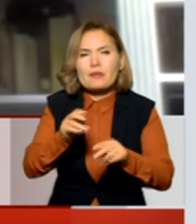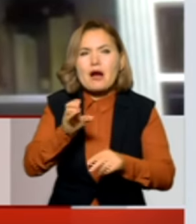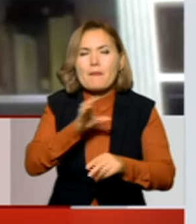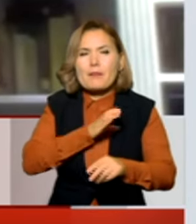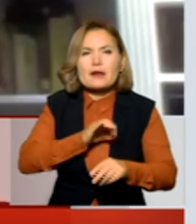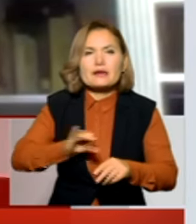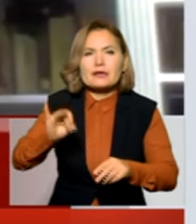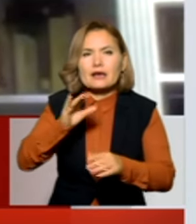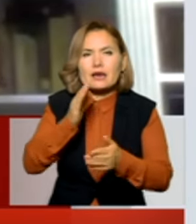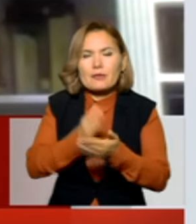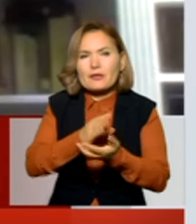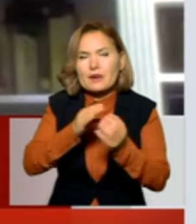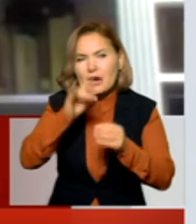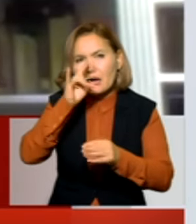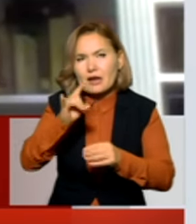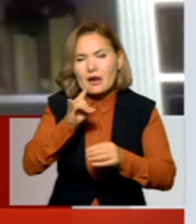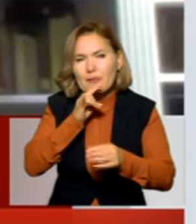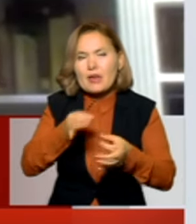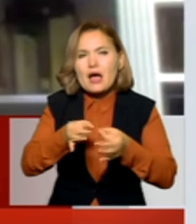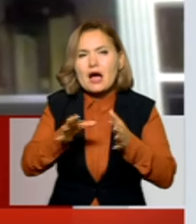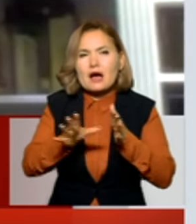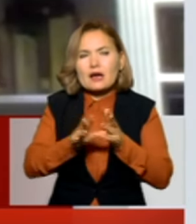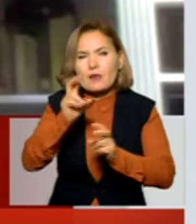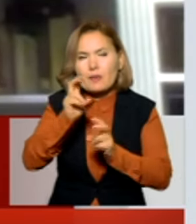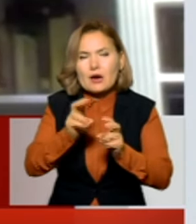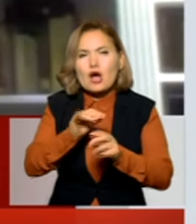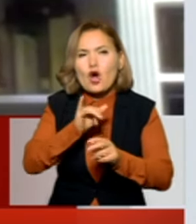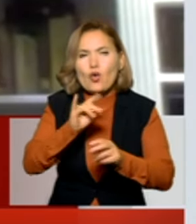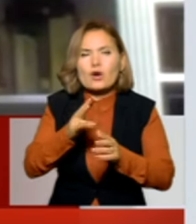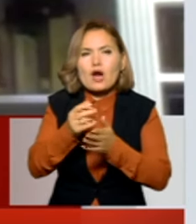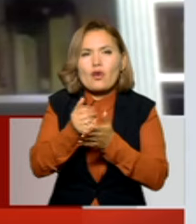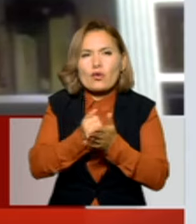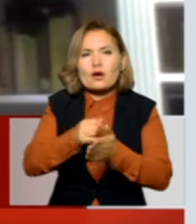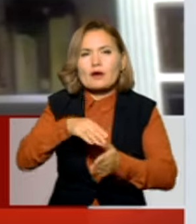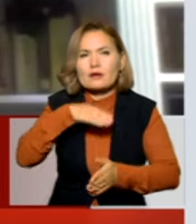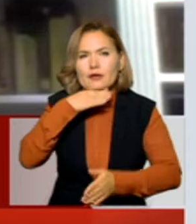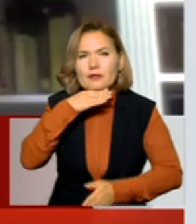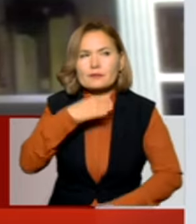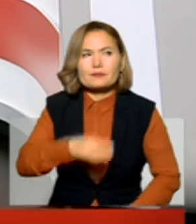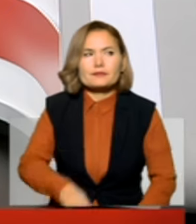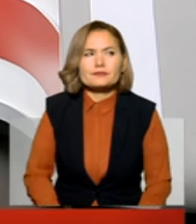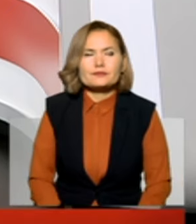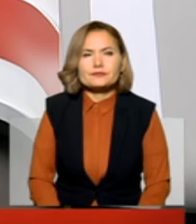бар. Сонымен қатар Қазақстанда АЭС-терге қажетті уран қоры да мол.